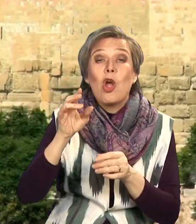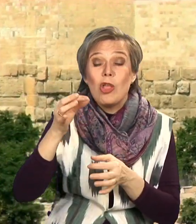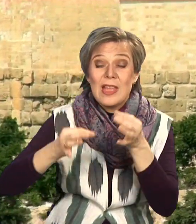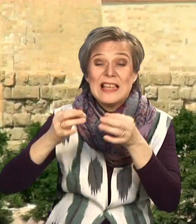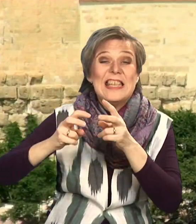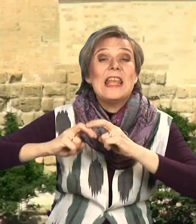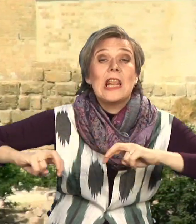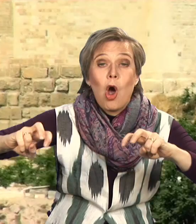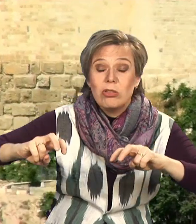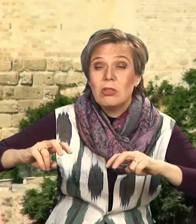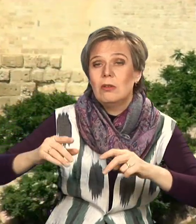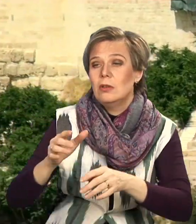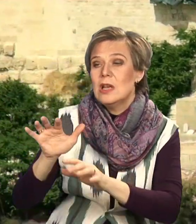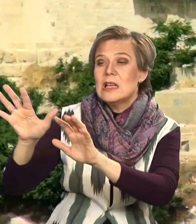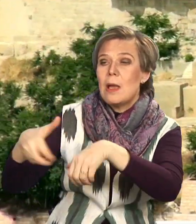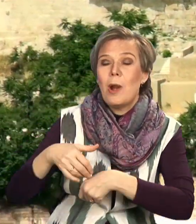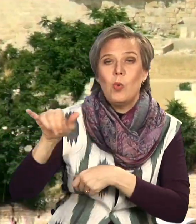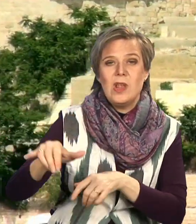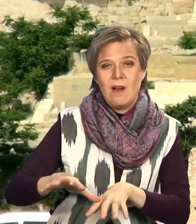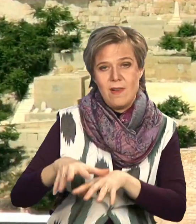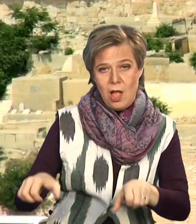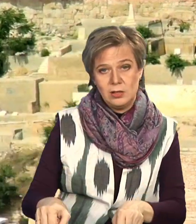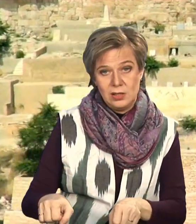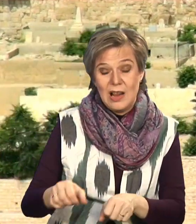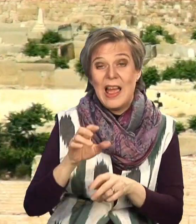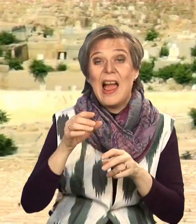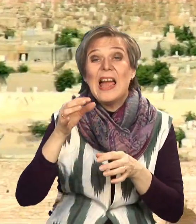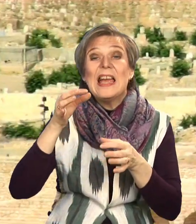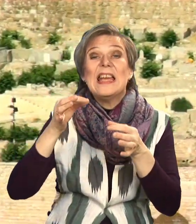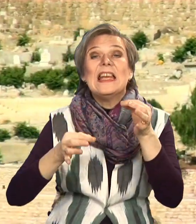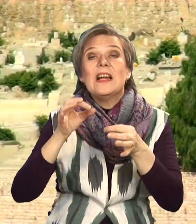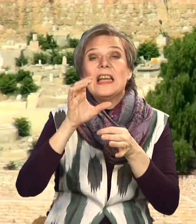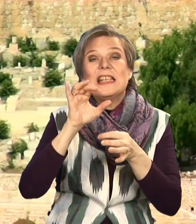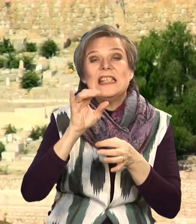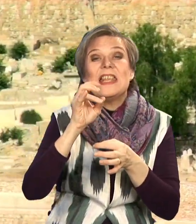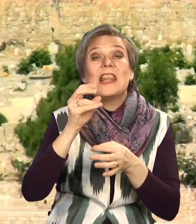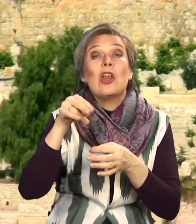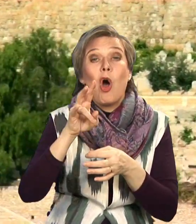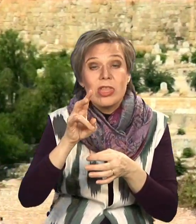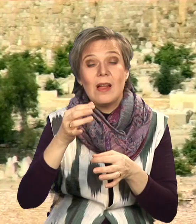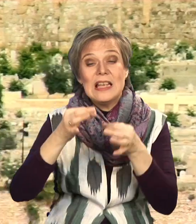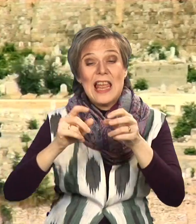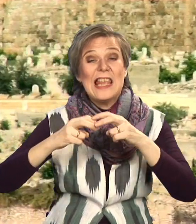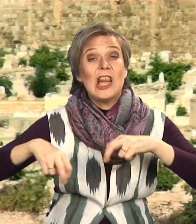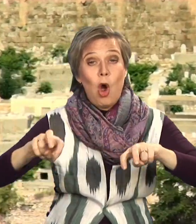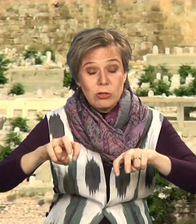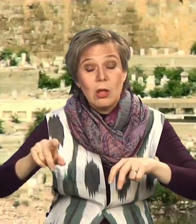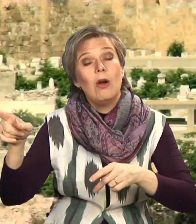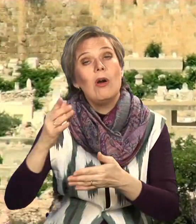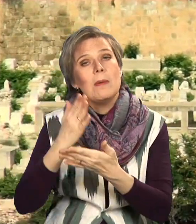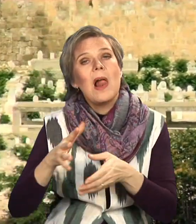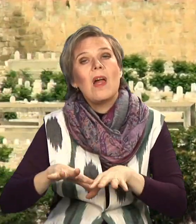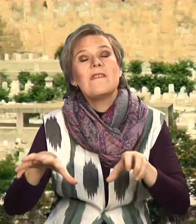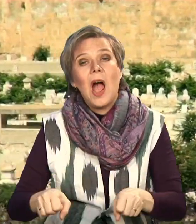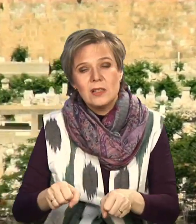смертный приговор. Синедрион, этот орган еврейского самоуправления, имел власть выносить законы,